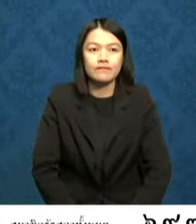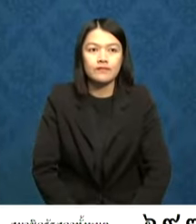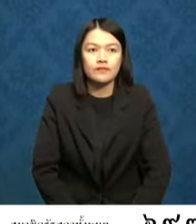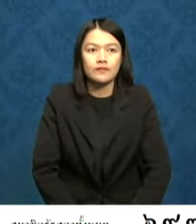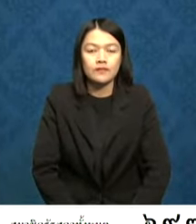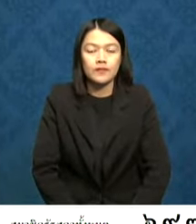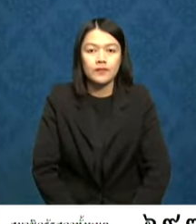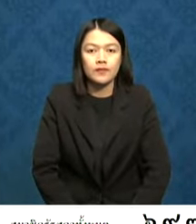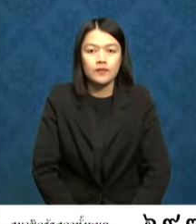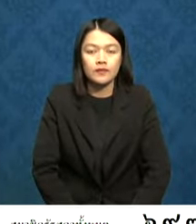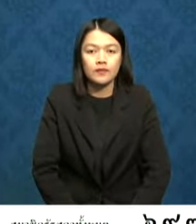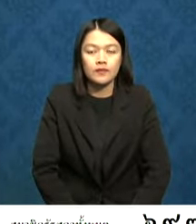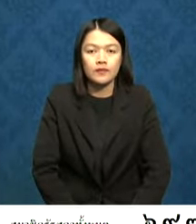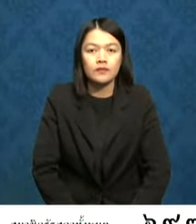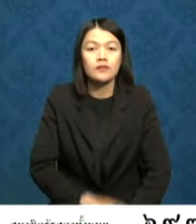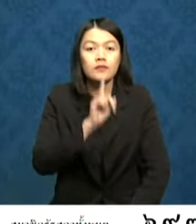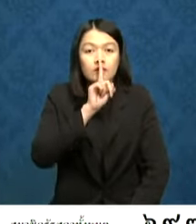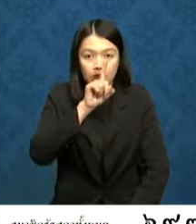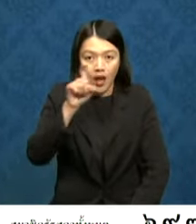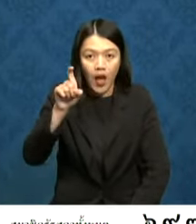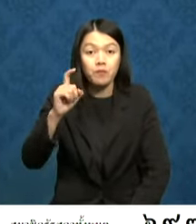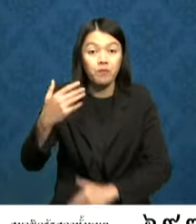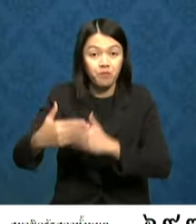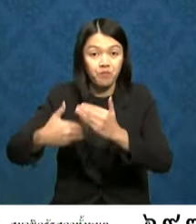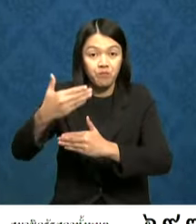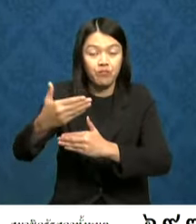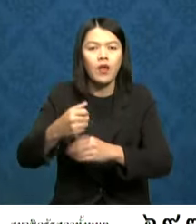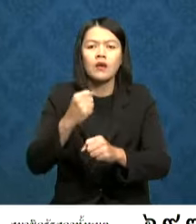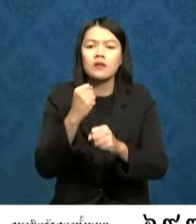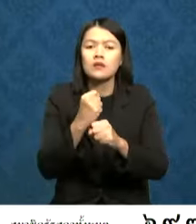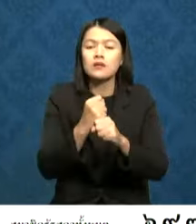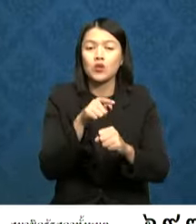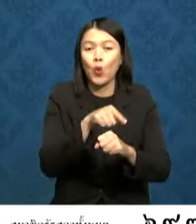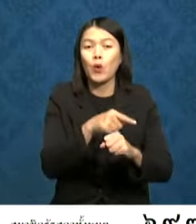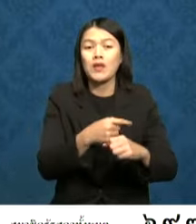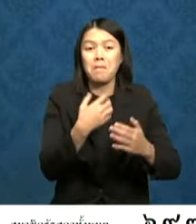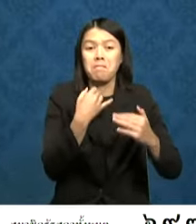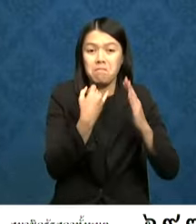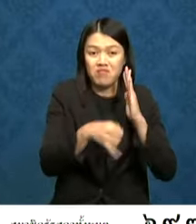รวมถึงจะทวงถามความคืบหน้าของการนิรโทษกรรมด้วย